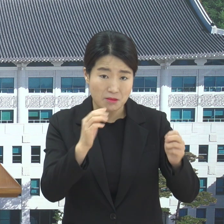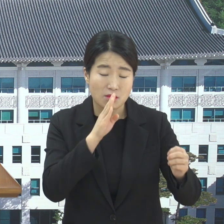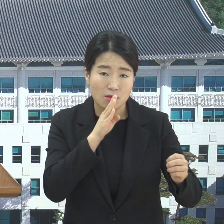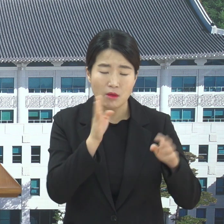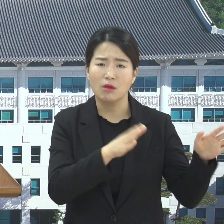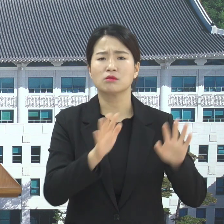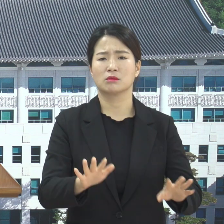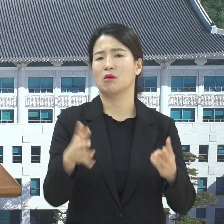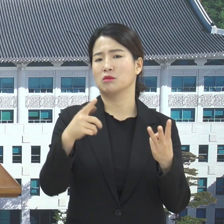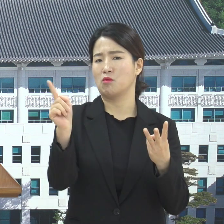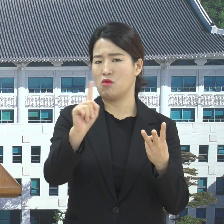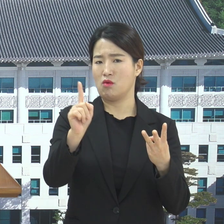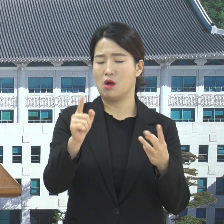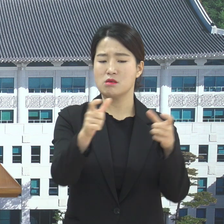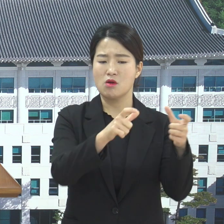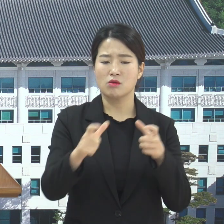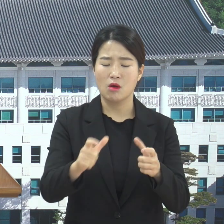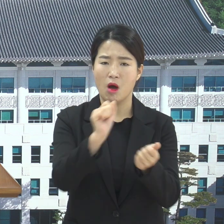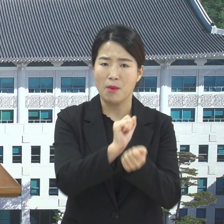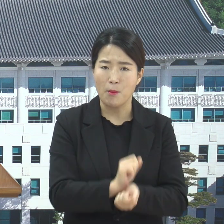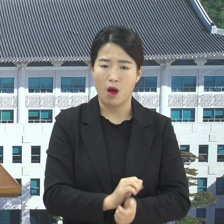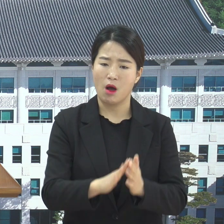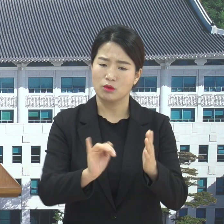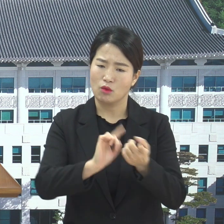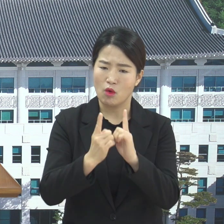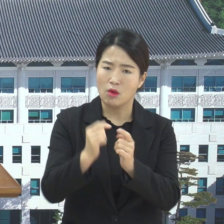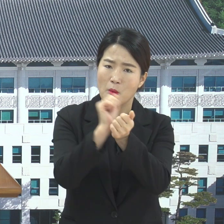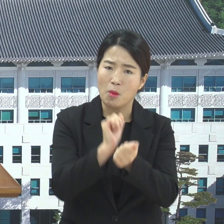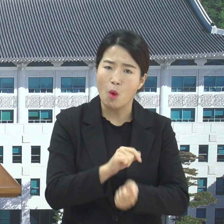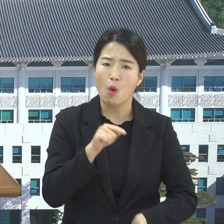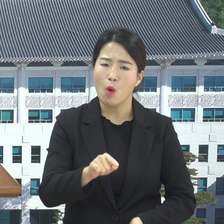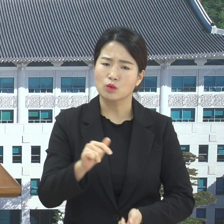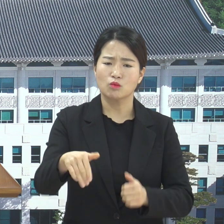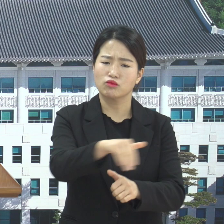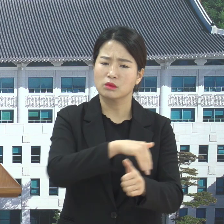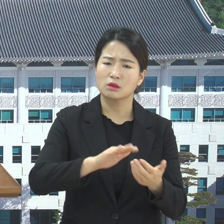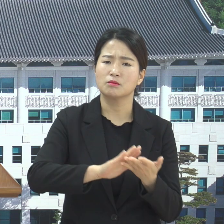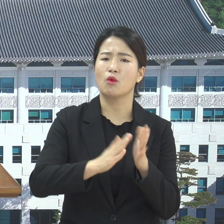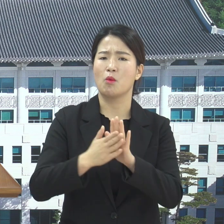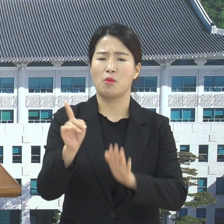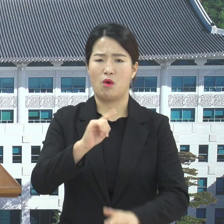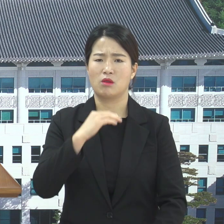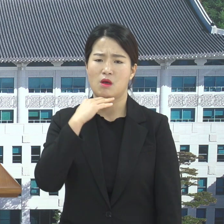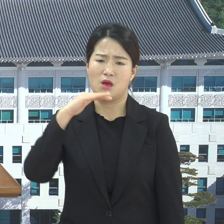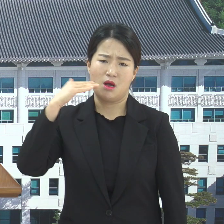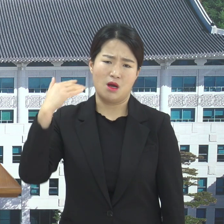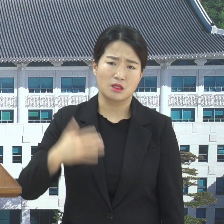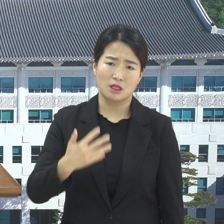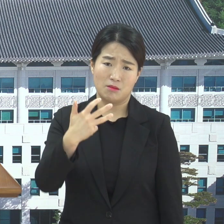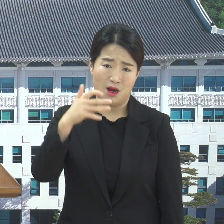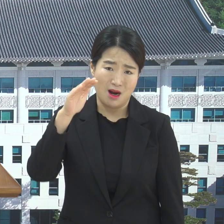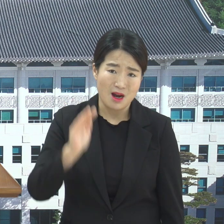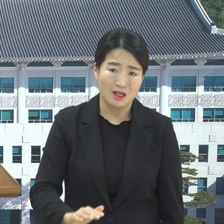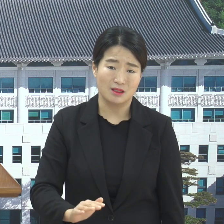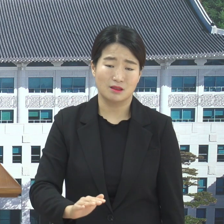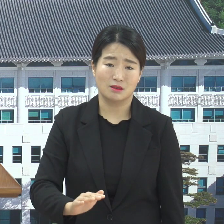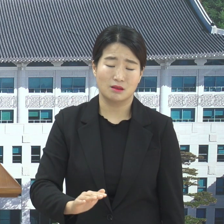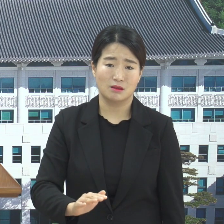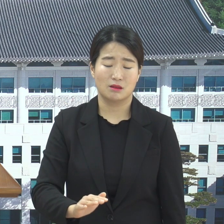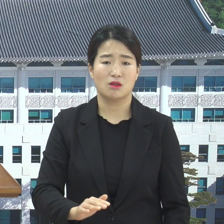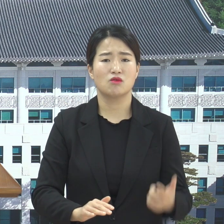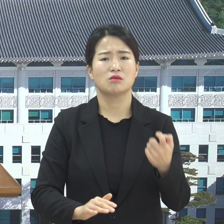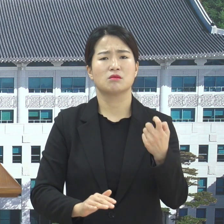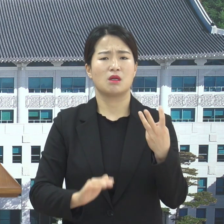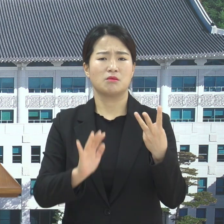대유행은 지역 감염 및 가족 간 감염 양상으로 미성년자가 64명 확진되는 등